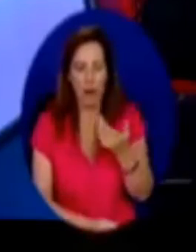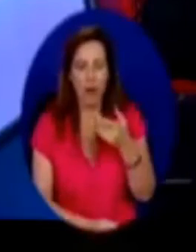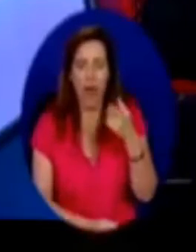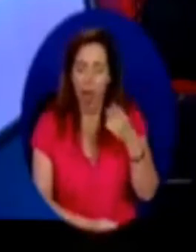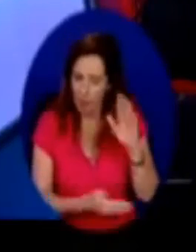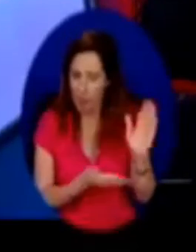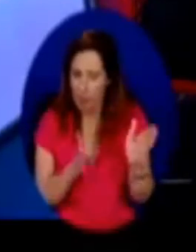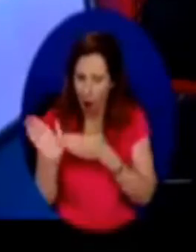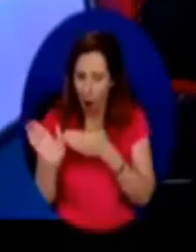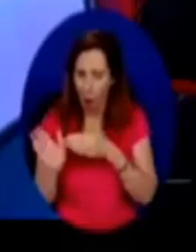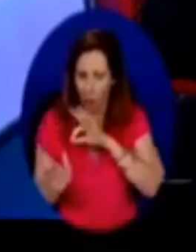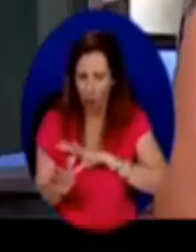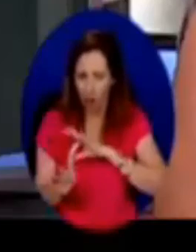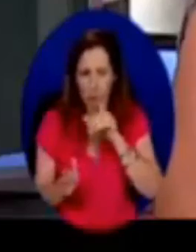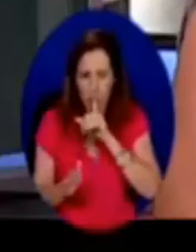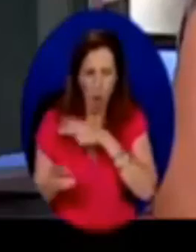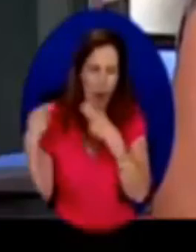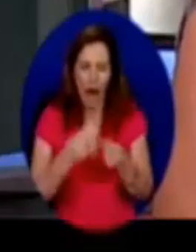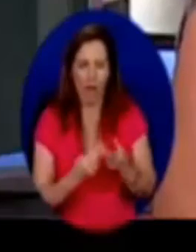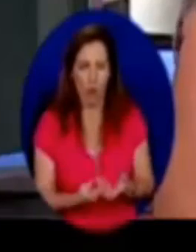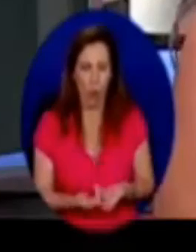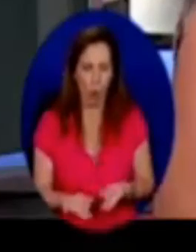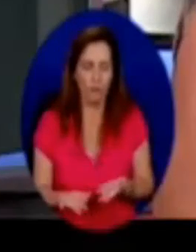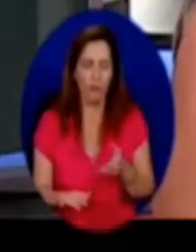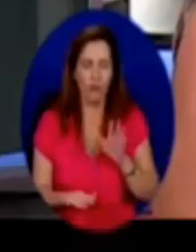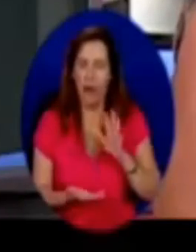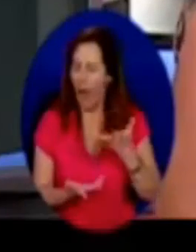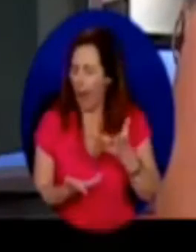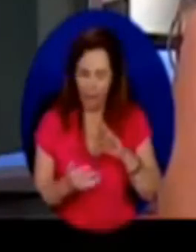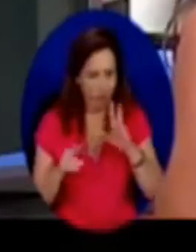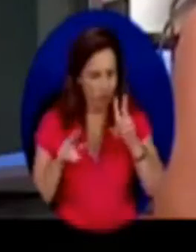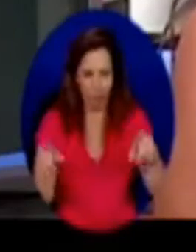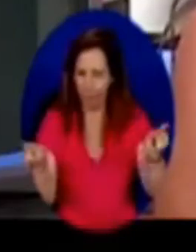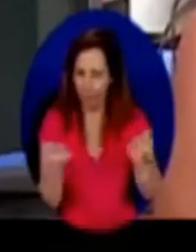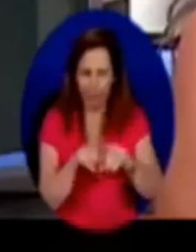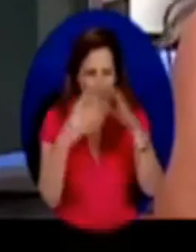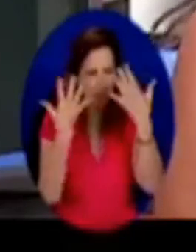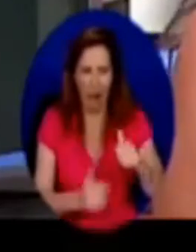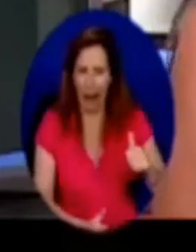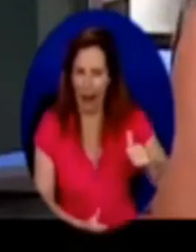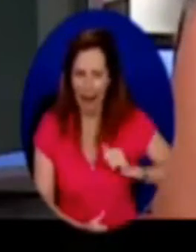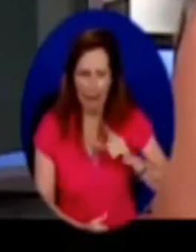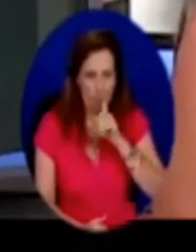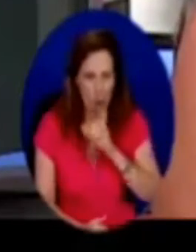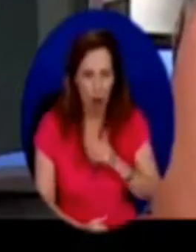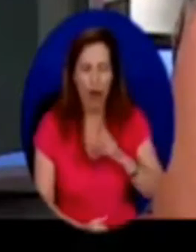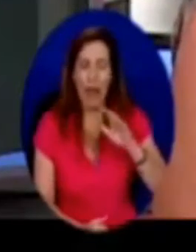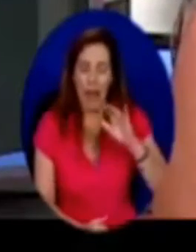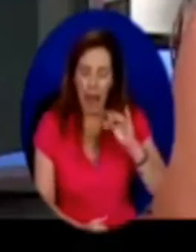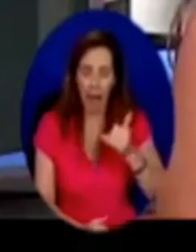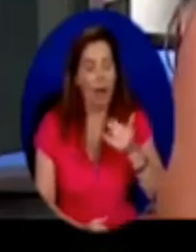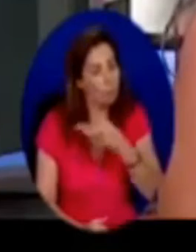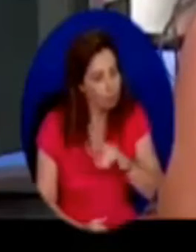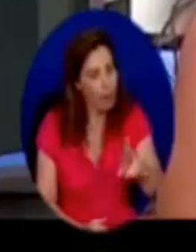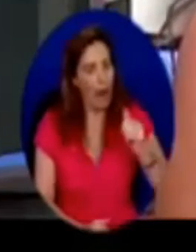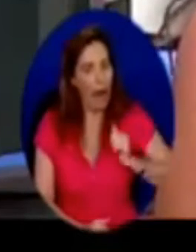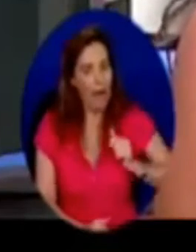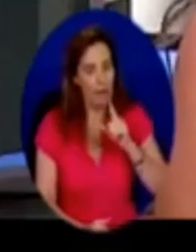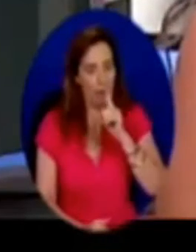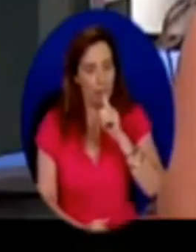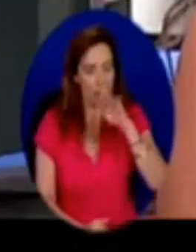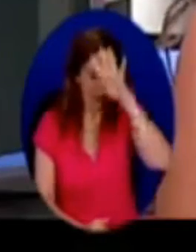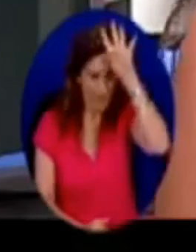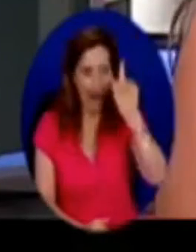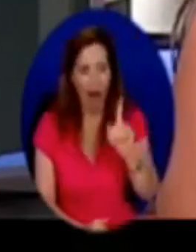פינו ו רו אין שם ירידה בעצם במספר הכוחות הם הם כן סופגים עבדות